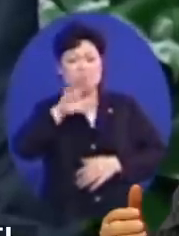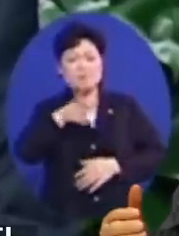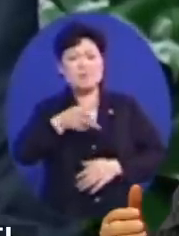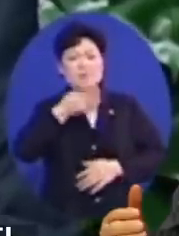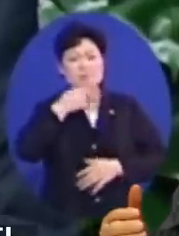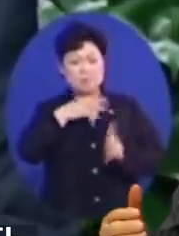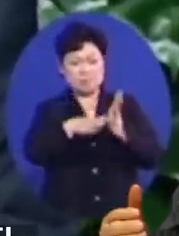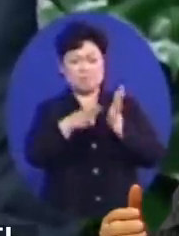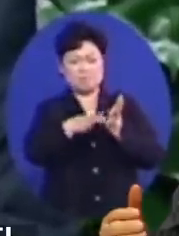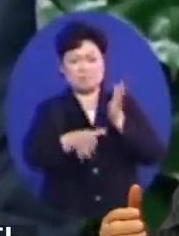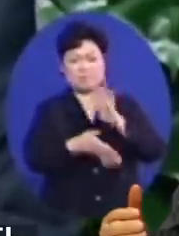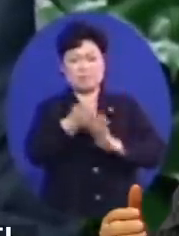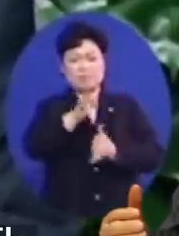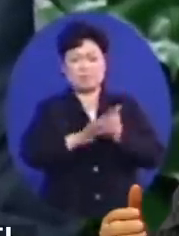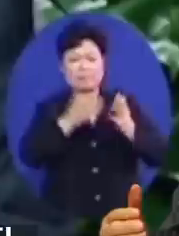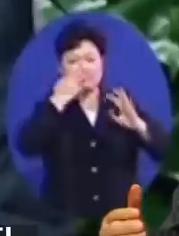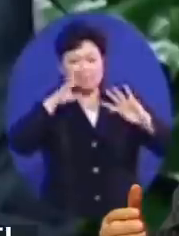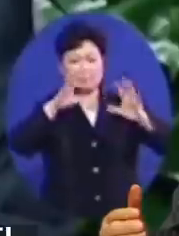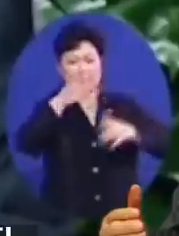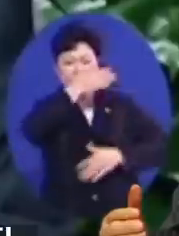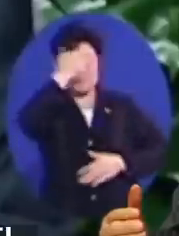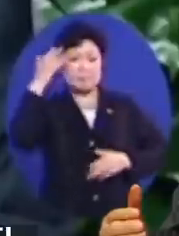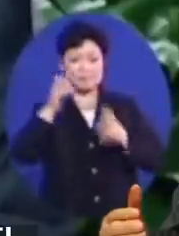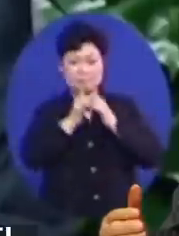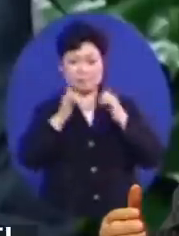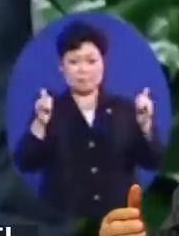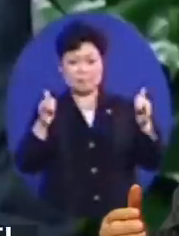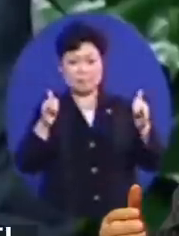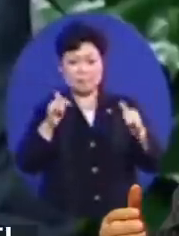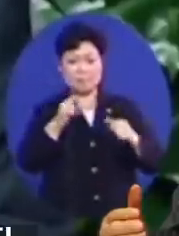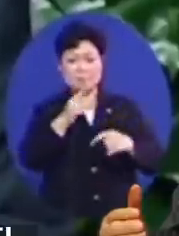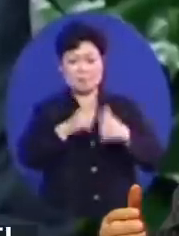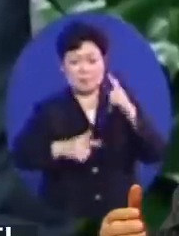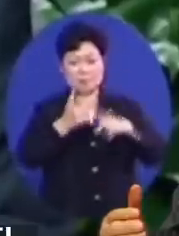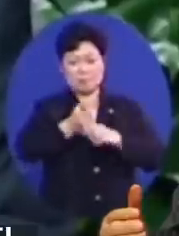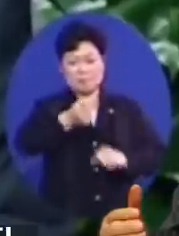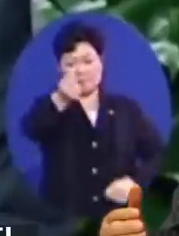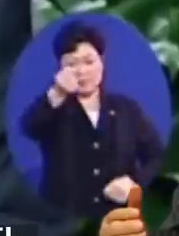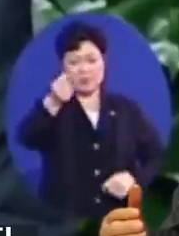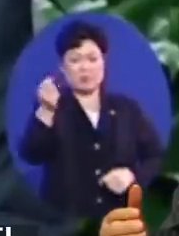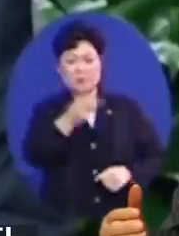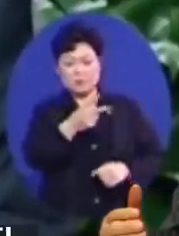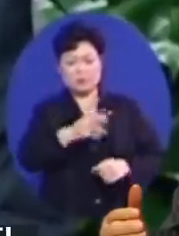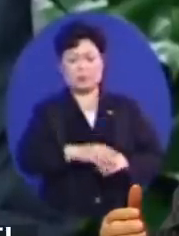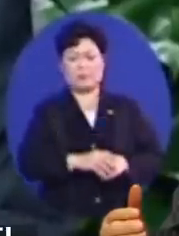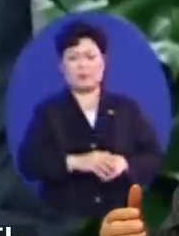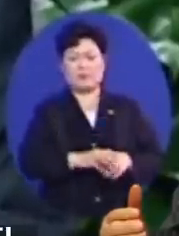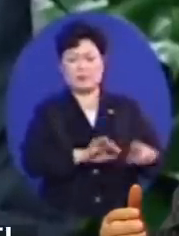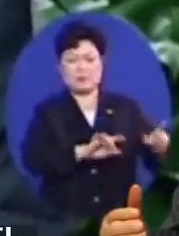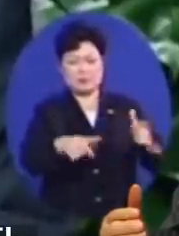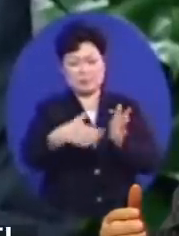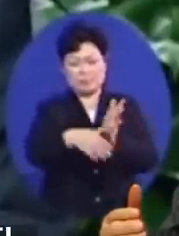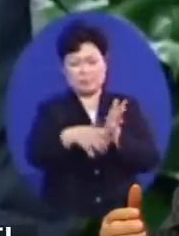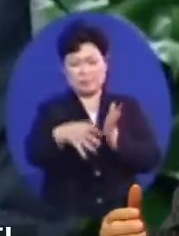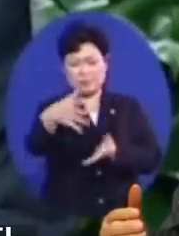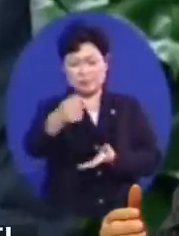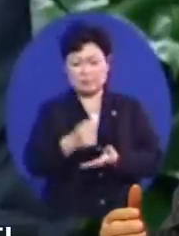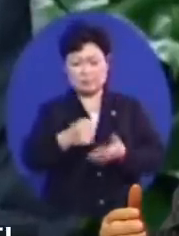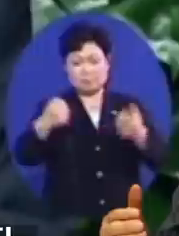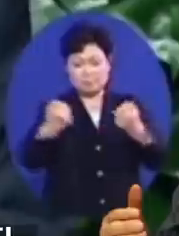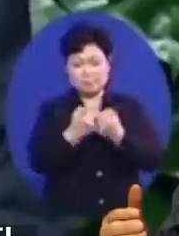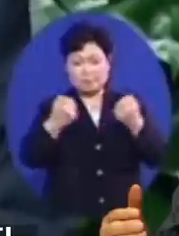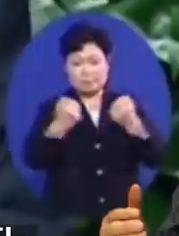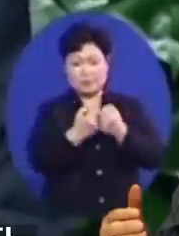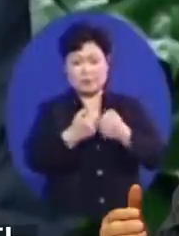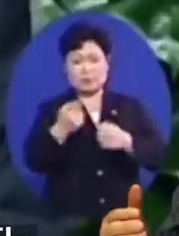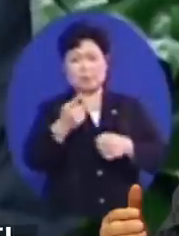무기도 없는 이스라엘 청년들이 몽둥이를 들고 온 삽을 들고 온 괭이를 들고 나와서 싸우는데